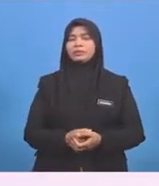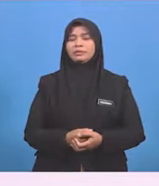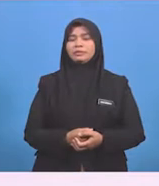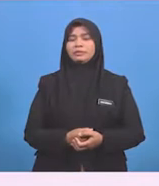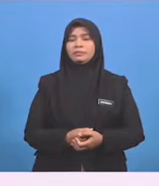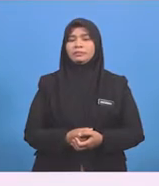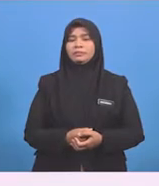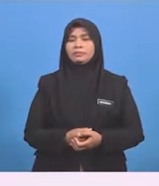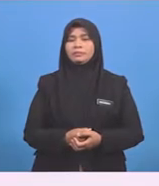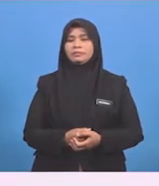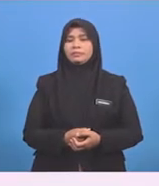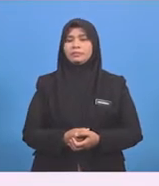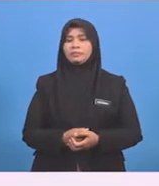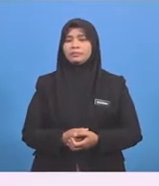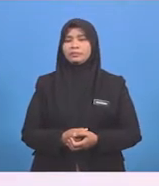2,524,600 joule.